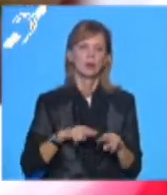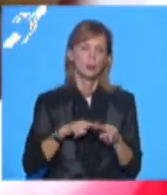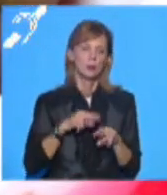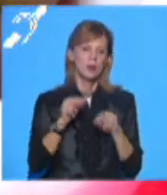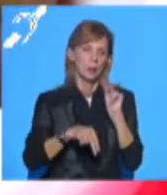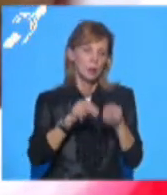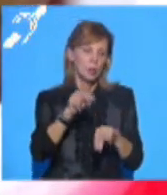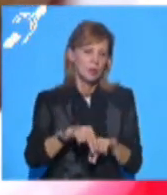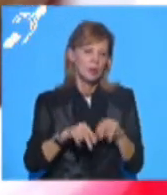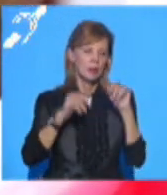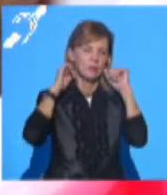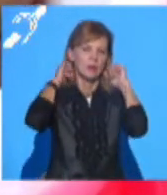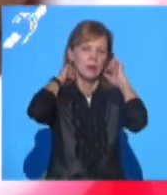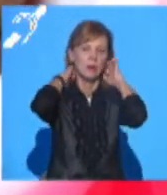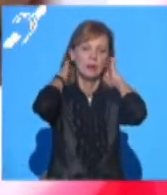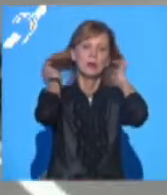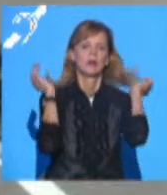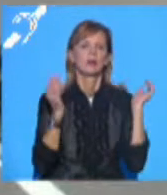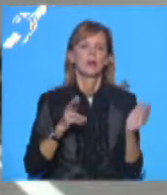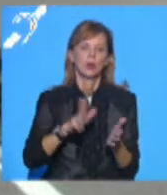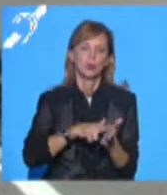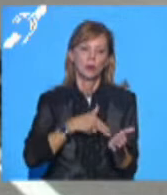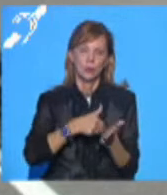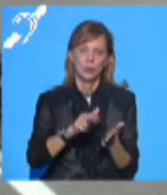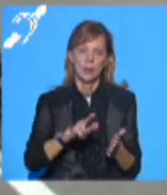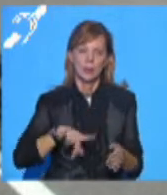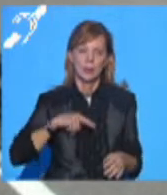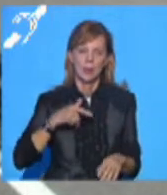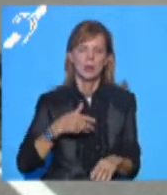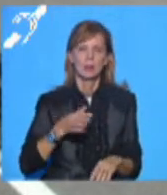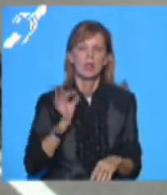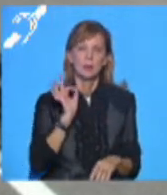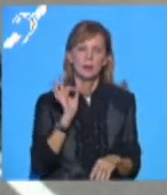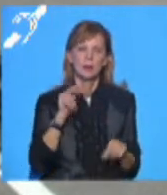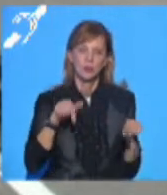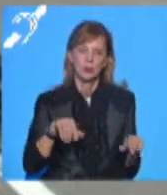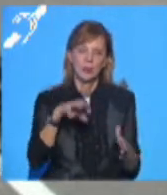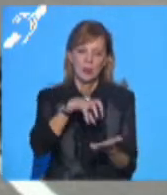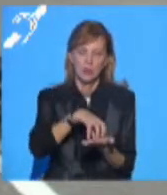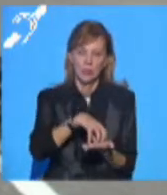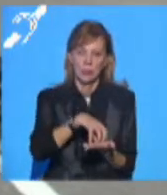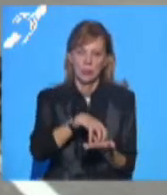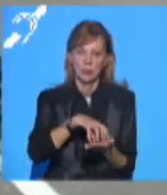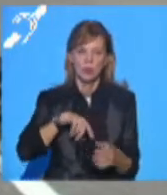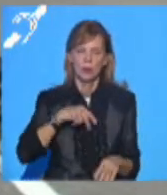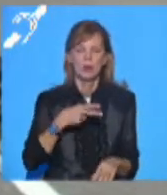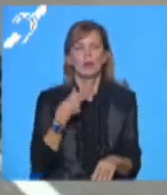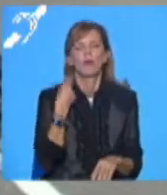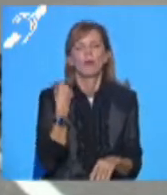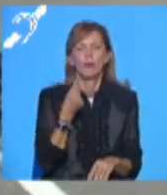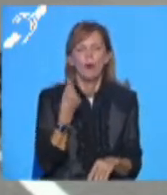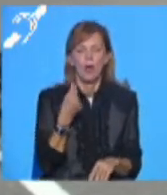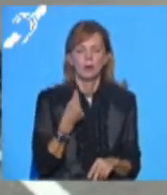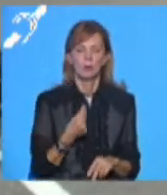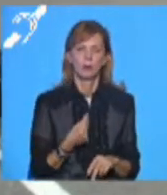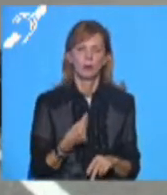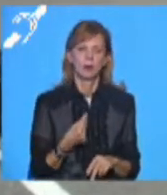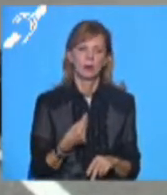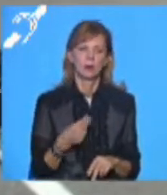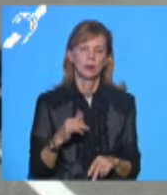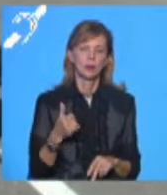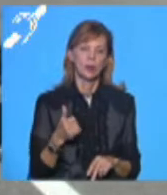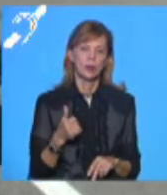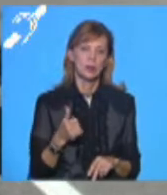zona asta, cum îi cultiv eu. Dulceața este specifică zonei, este foarte bună, foarte aromată